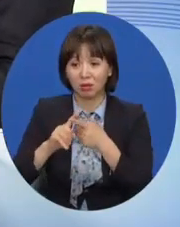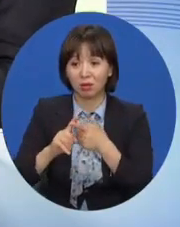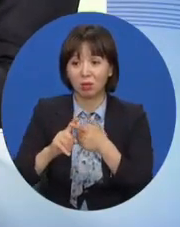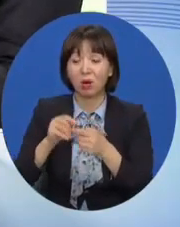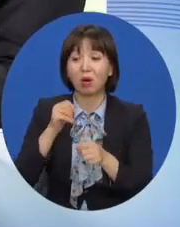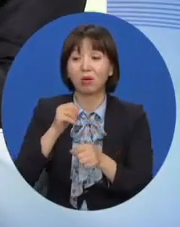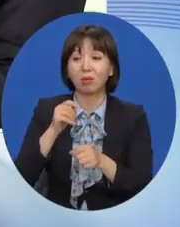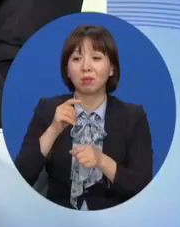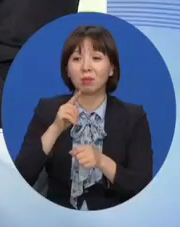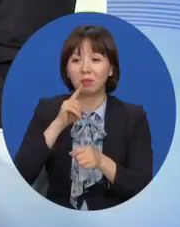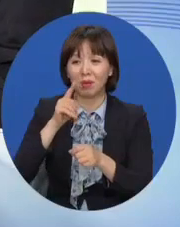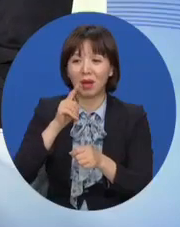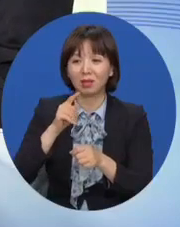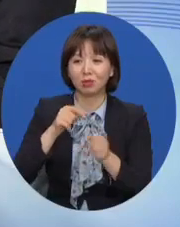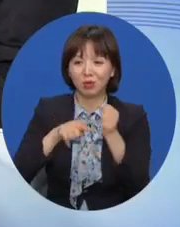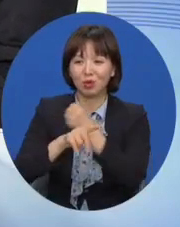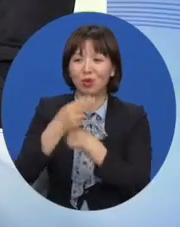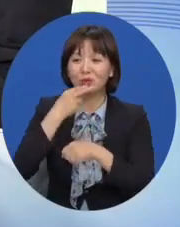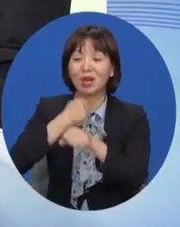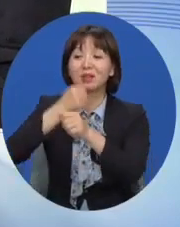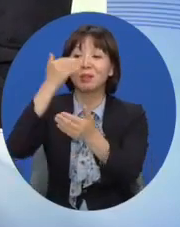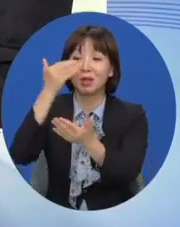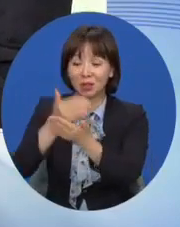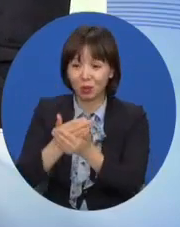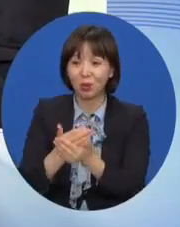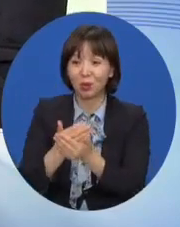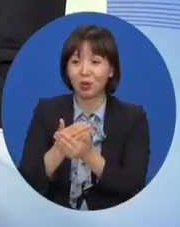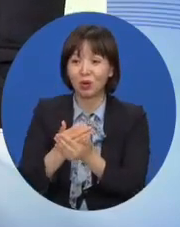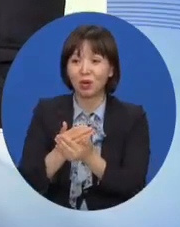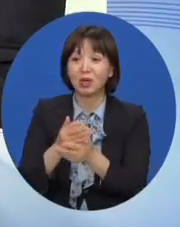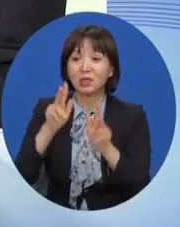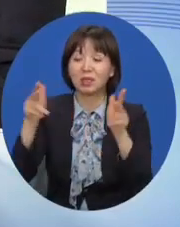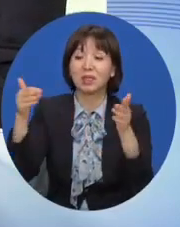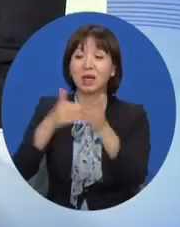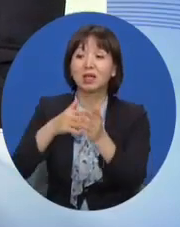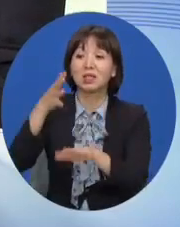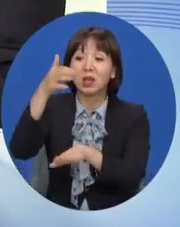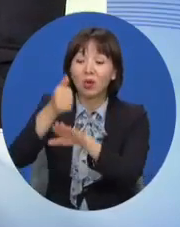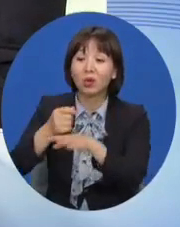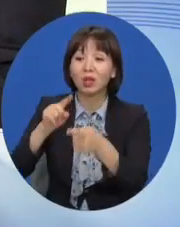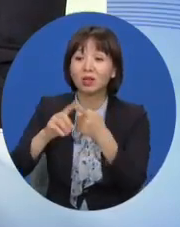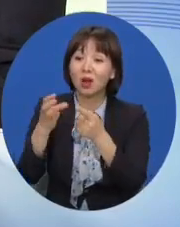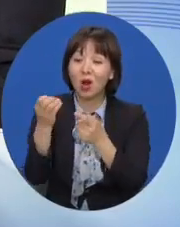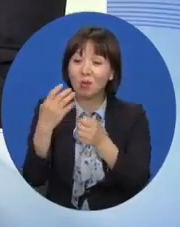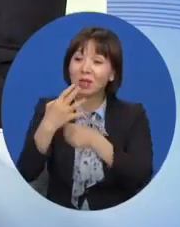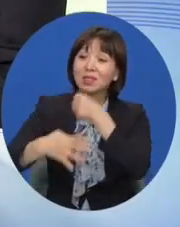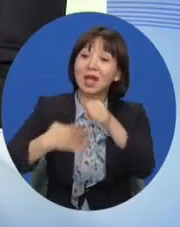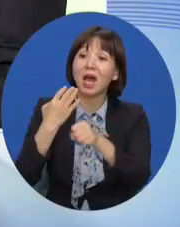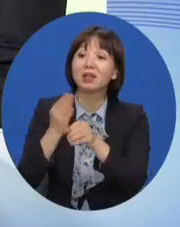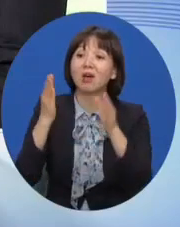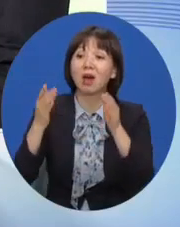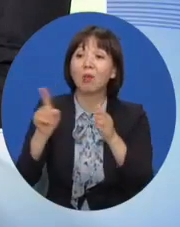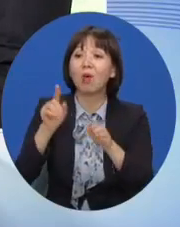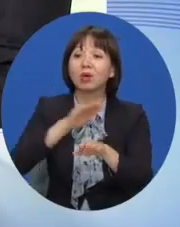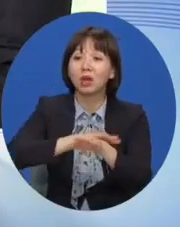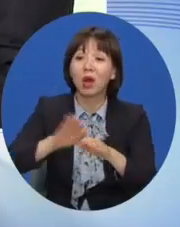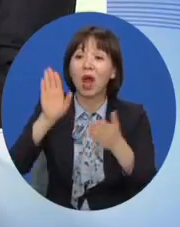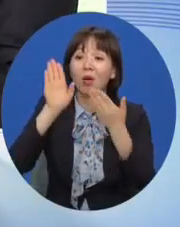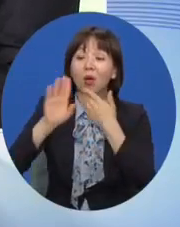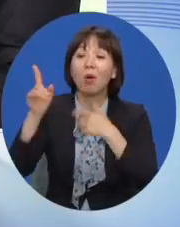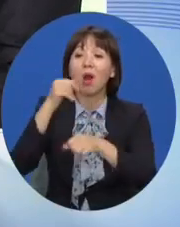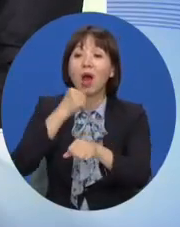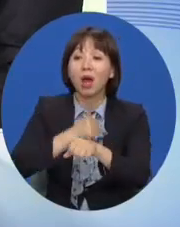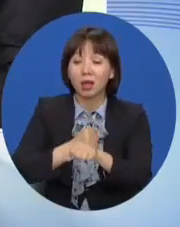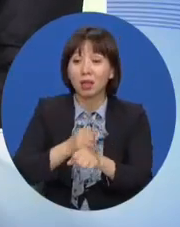마시고 유권자가 다 계시니까 그런 실질까지 지금까지 결론이 그럼 얼마를 4년 동안에 뭘 잘했으며 앞으로 뭘